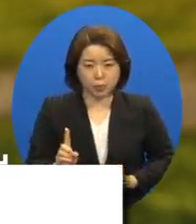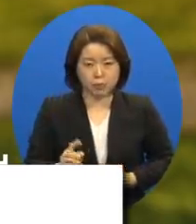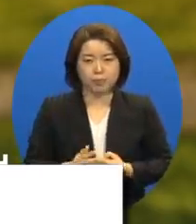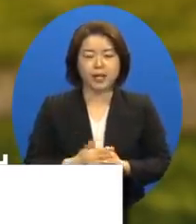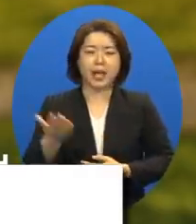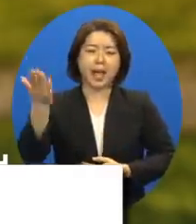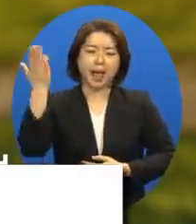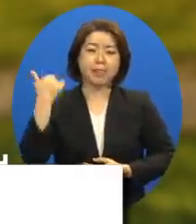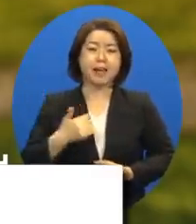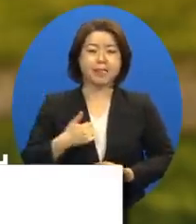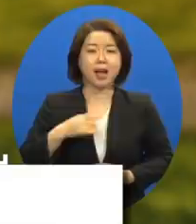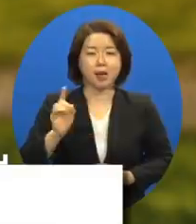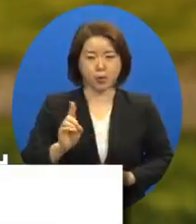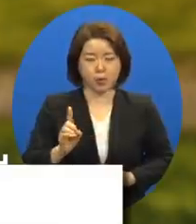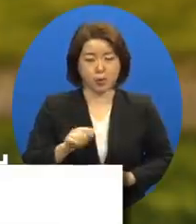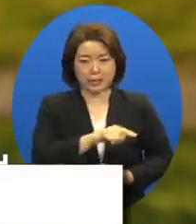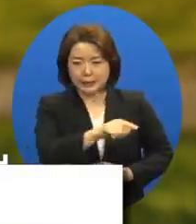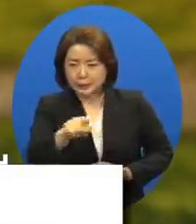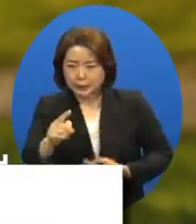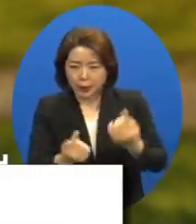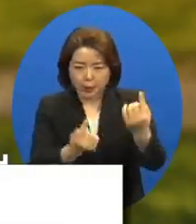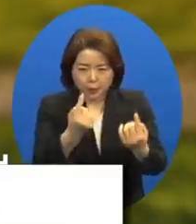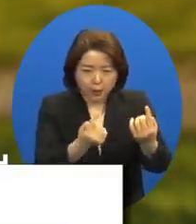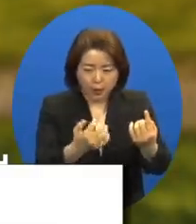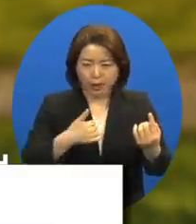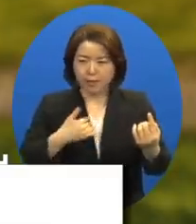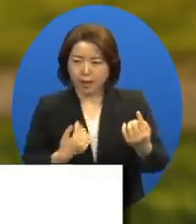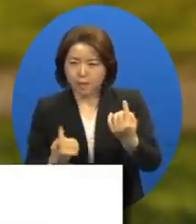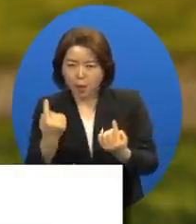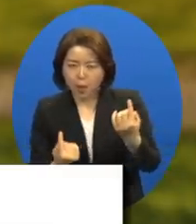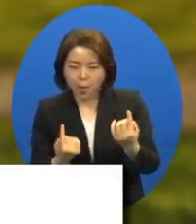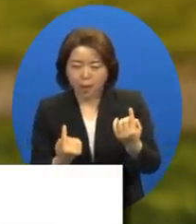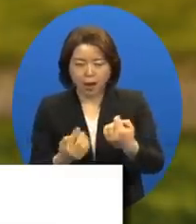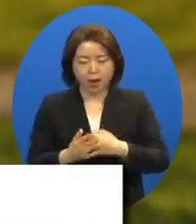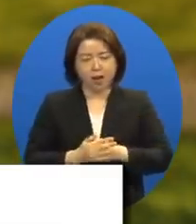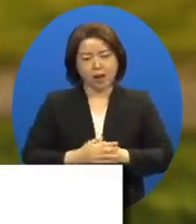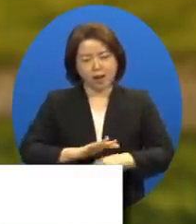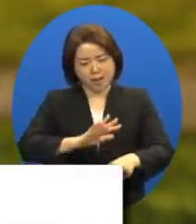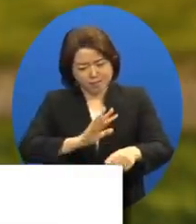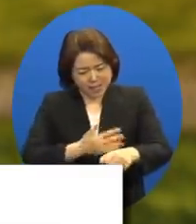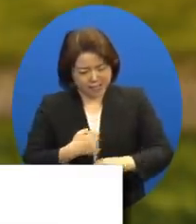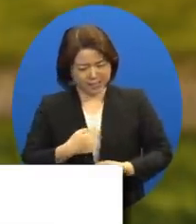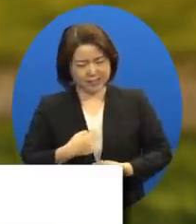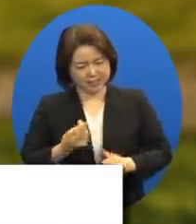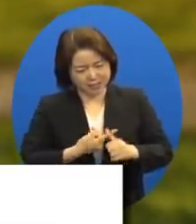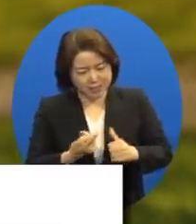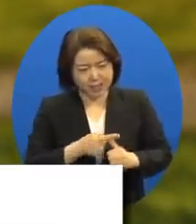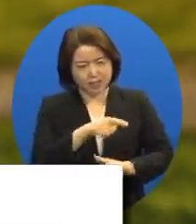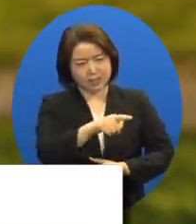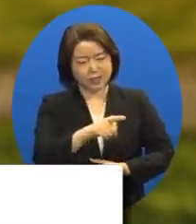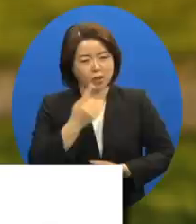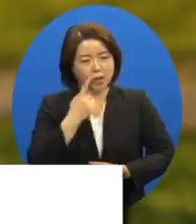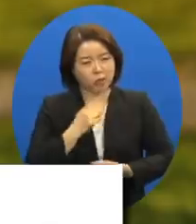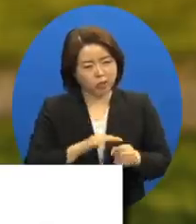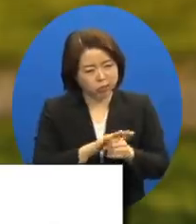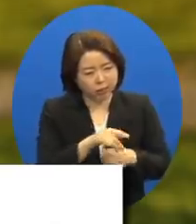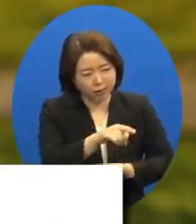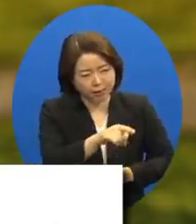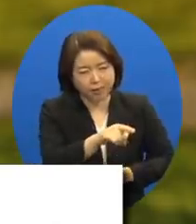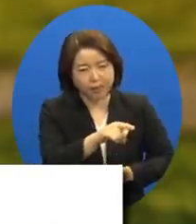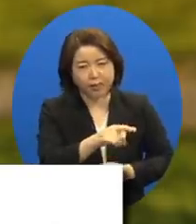예전같았으면 그들의 모습과 내 모습이 비교해가며 자체가 거나 그들을 이유없이 부러워 있을 텐데